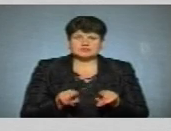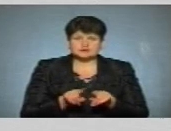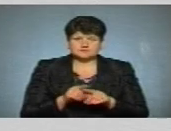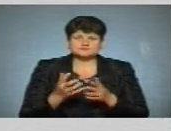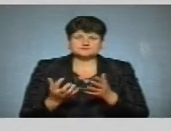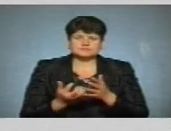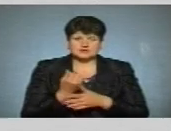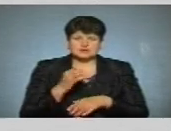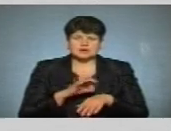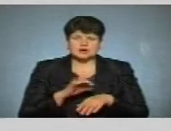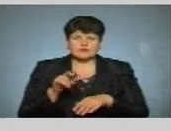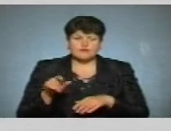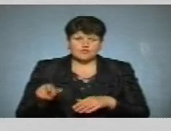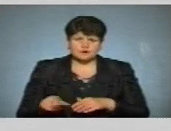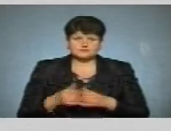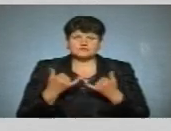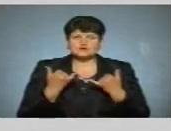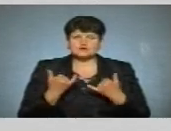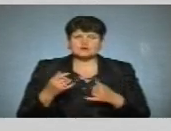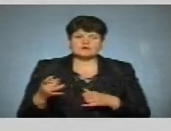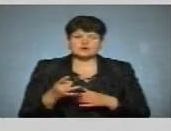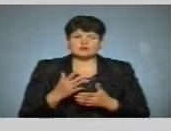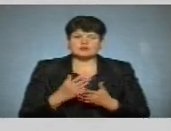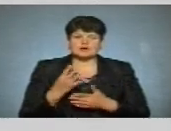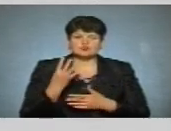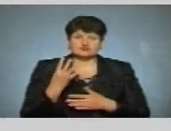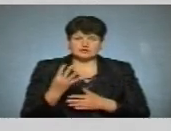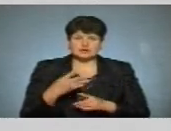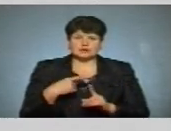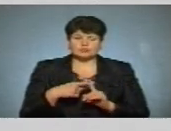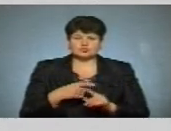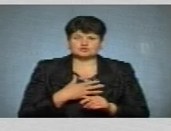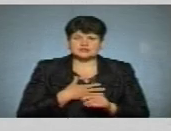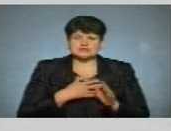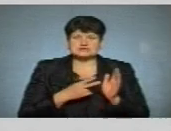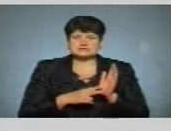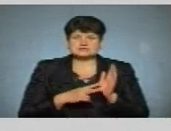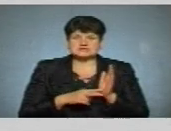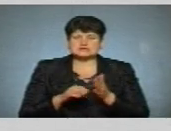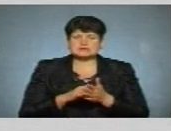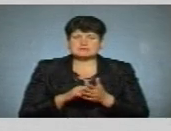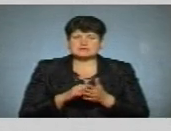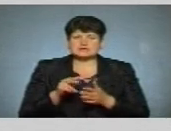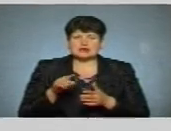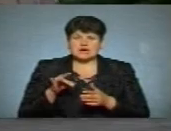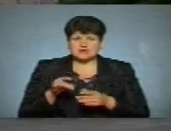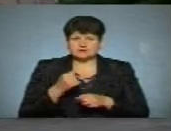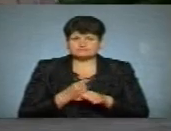виявили хворих. Сьогодні по районах маємо 4 і плюс ще в нас 70 матеріалів від контактних в